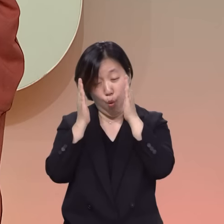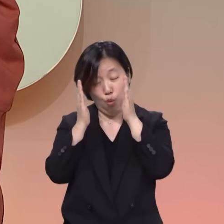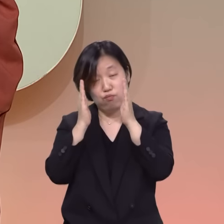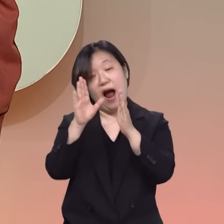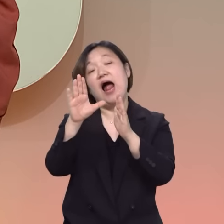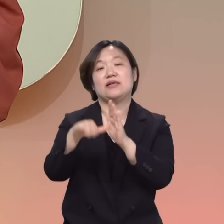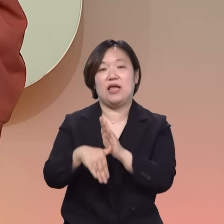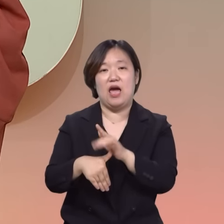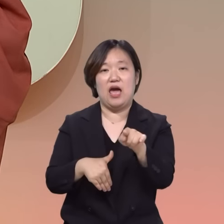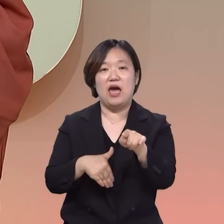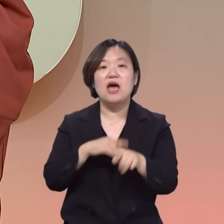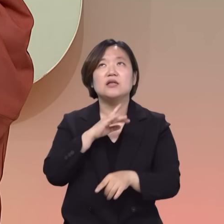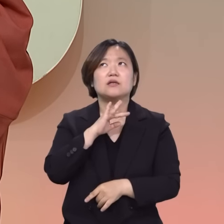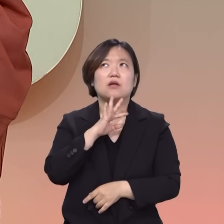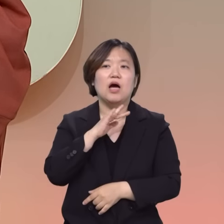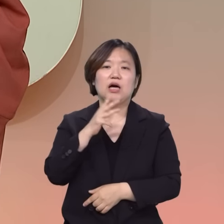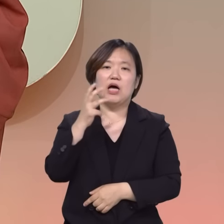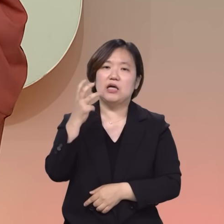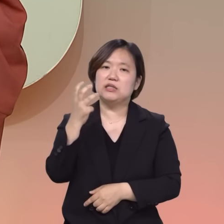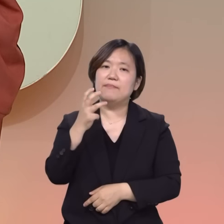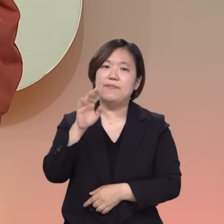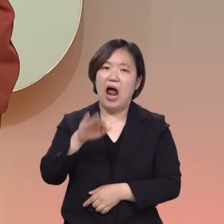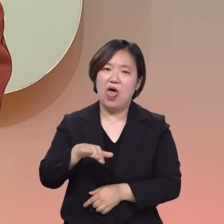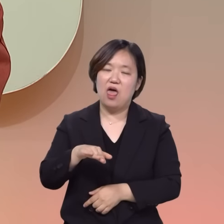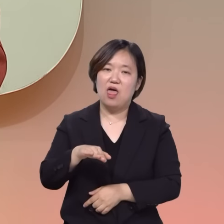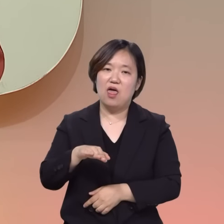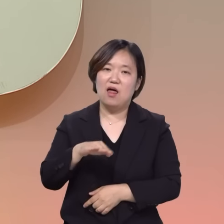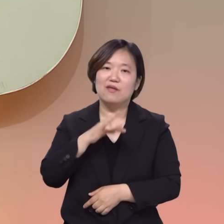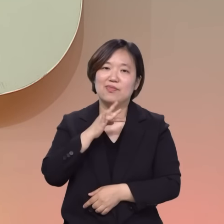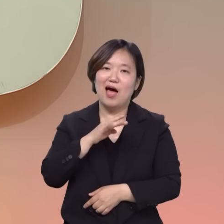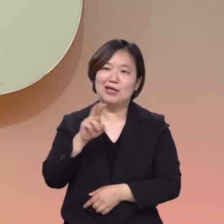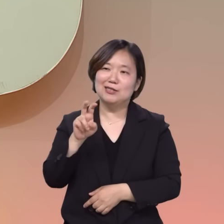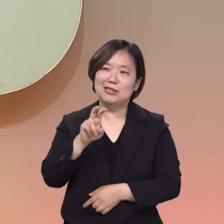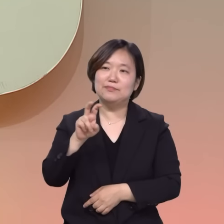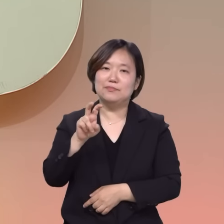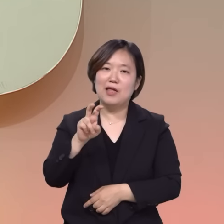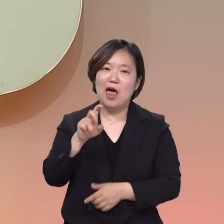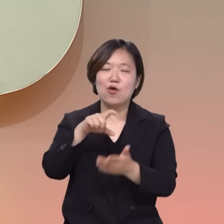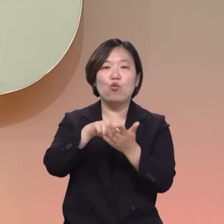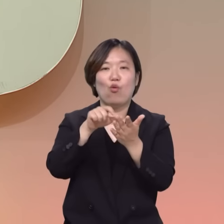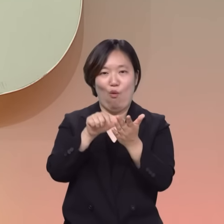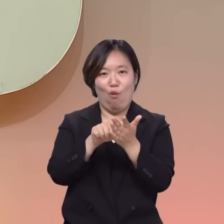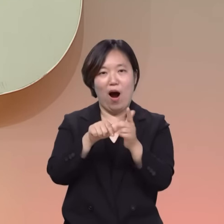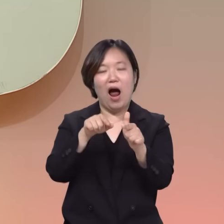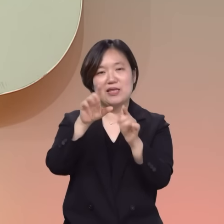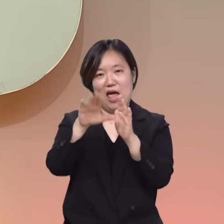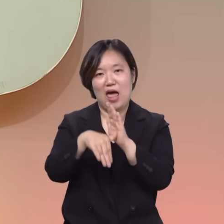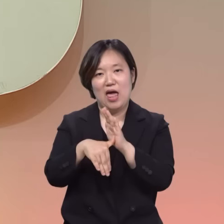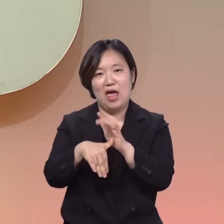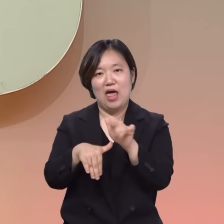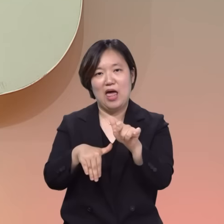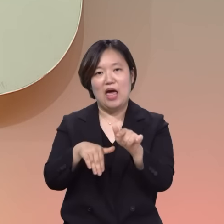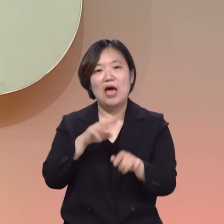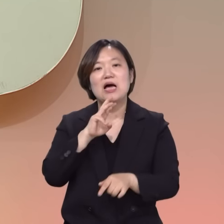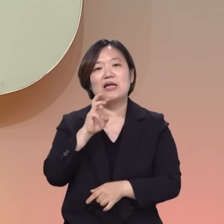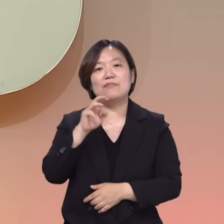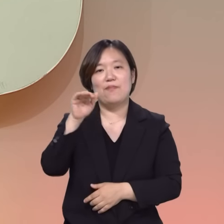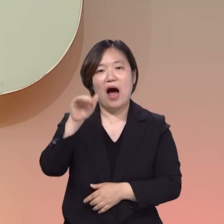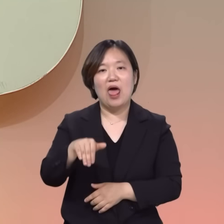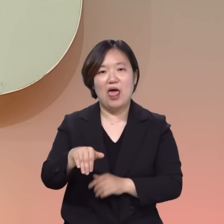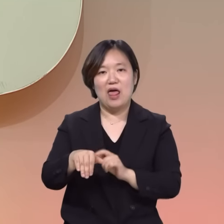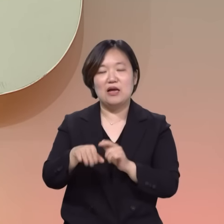30을 넘지 않았을 때였어요 그니까 한참 잘못 되죠 20대 중후반 됐겠죠 채 30이 되지